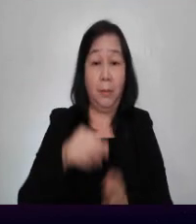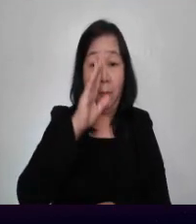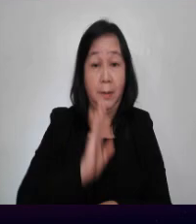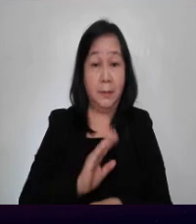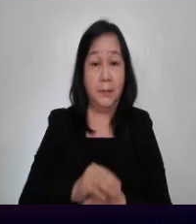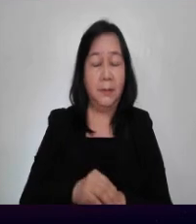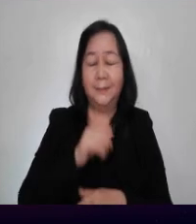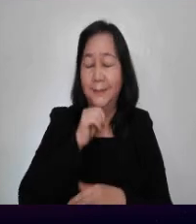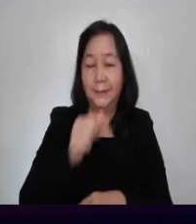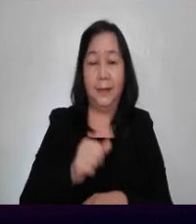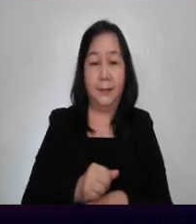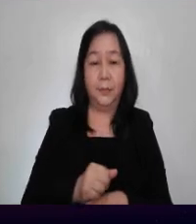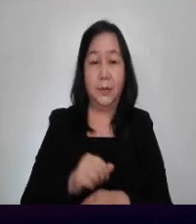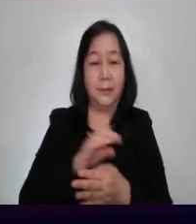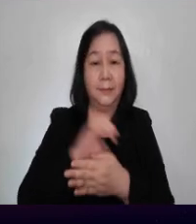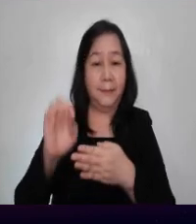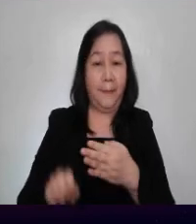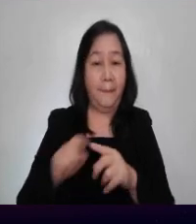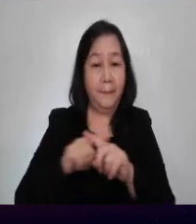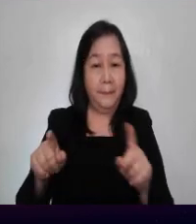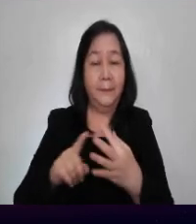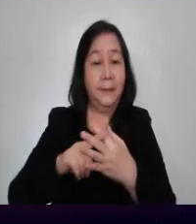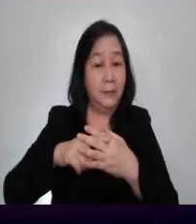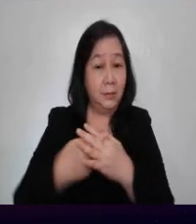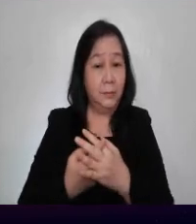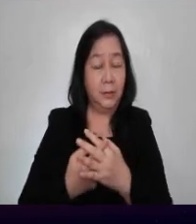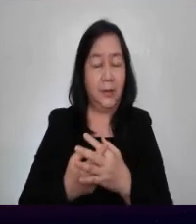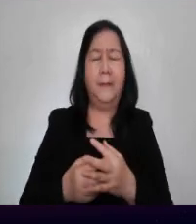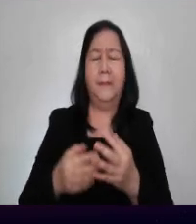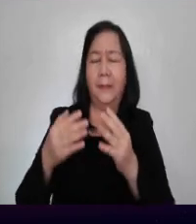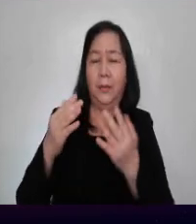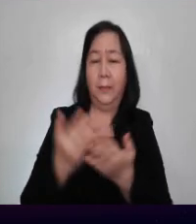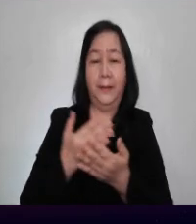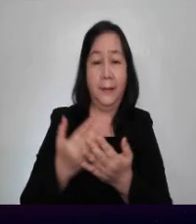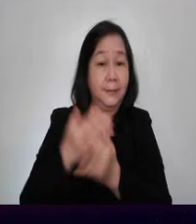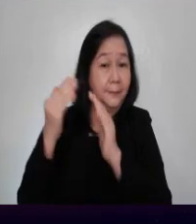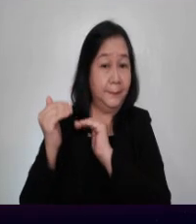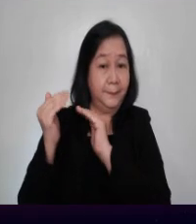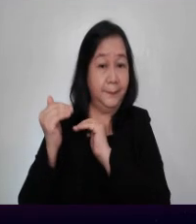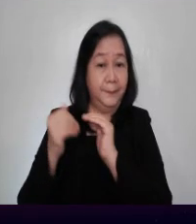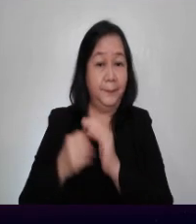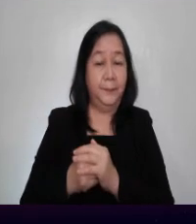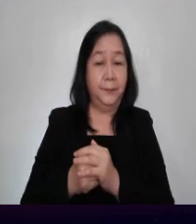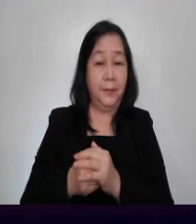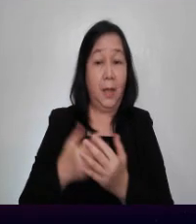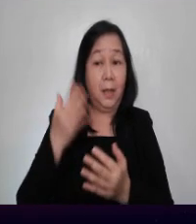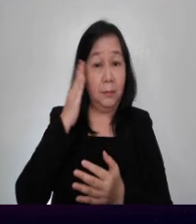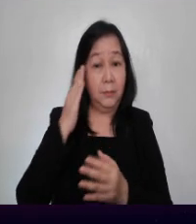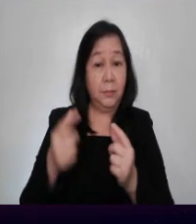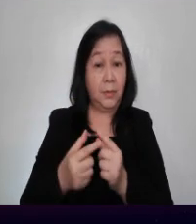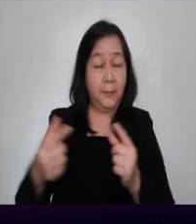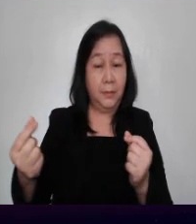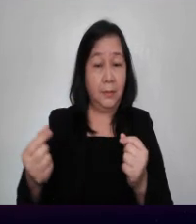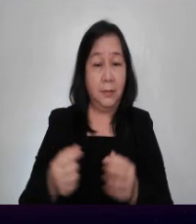ay hindi ang katapusan, kundi ang simula ng isang bagong pag-asa. Alam niyo po, ang Japanese